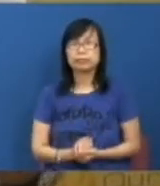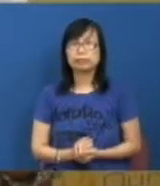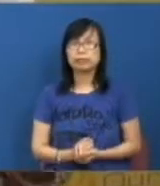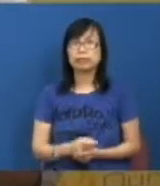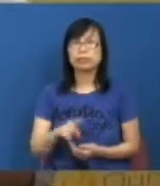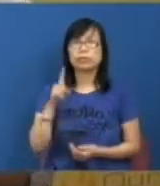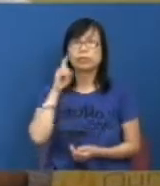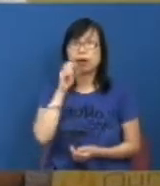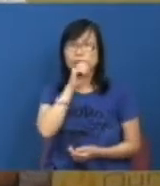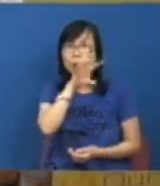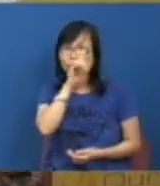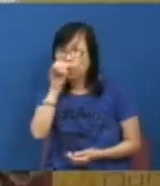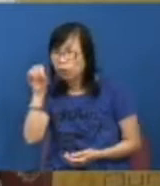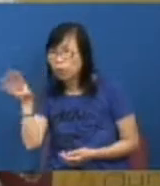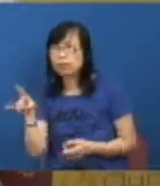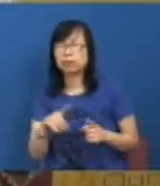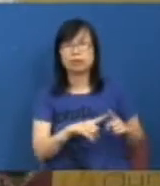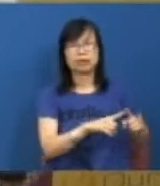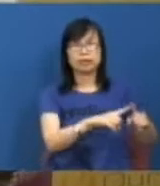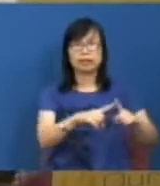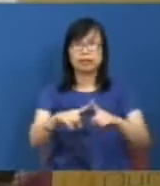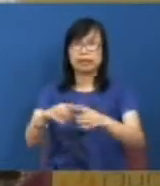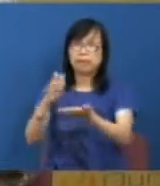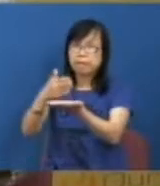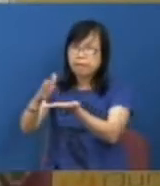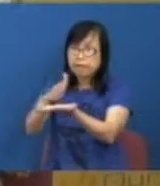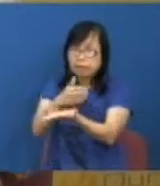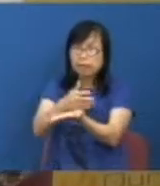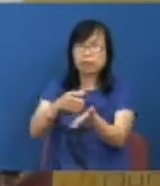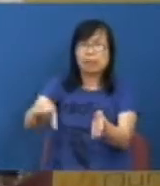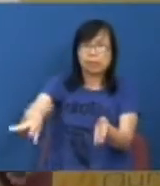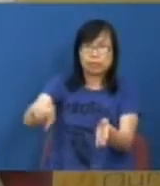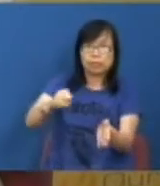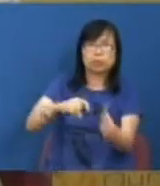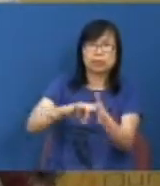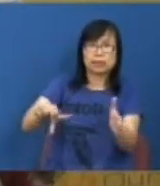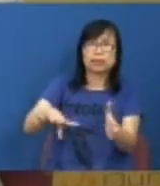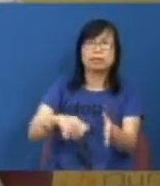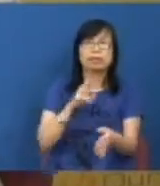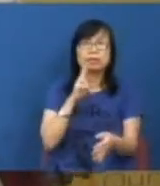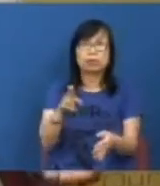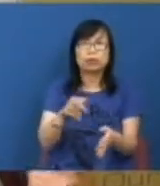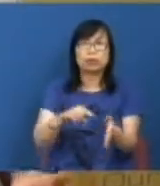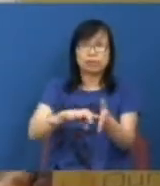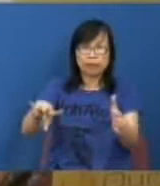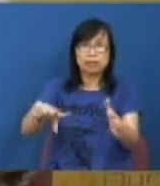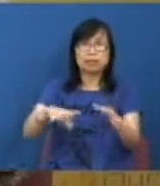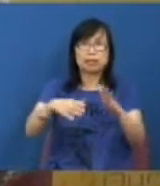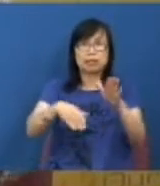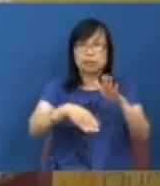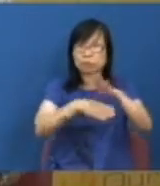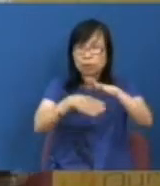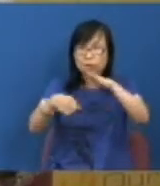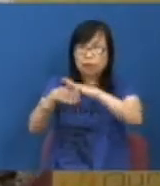都想遊說啦嚇，市民即係能夠係分階段用電，令到佢哋嗰個發電機、發電廠個負